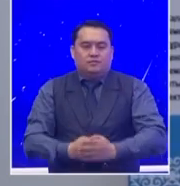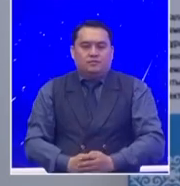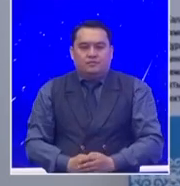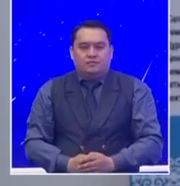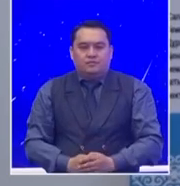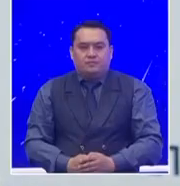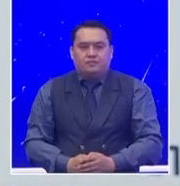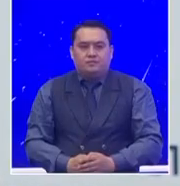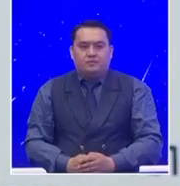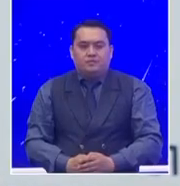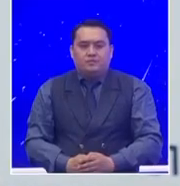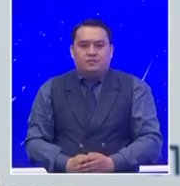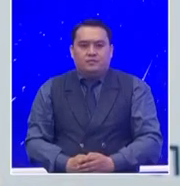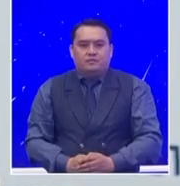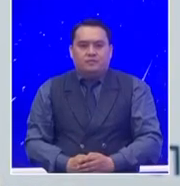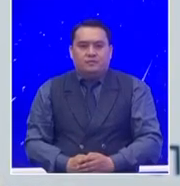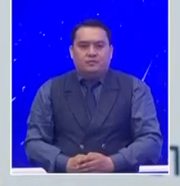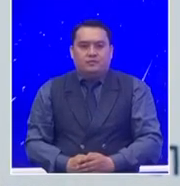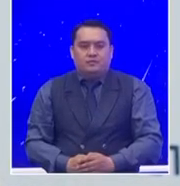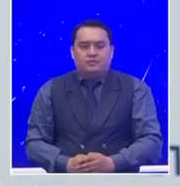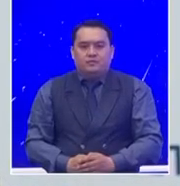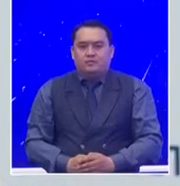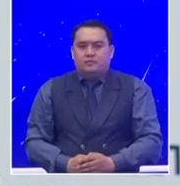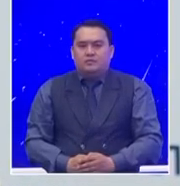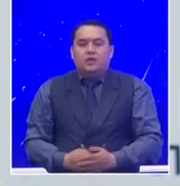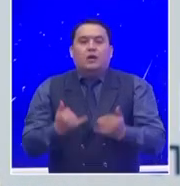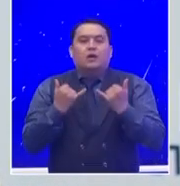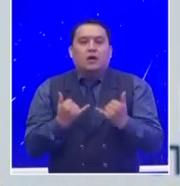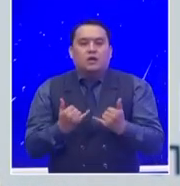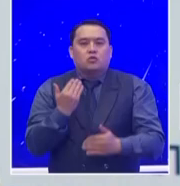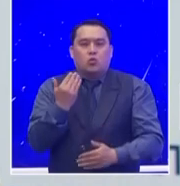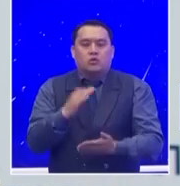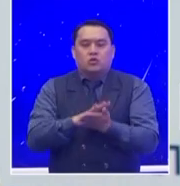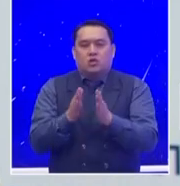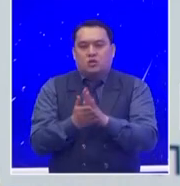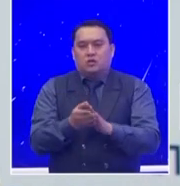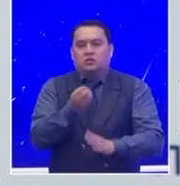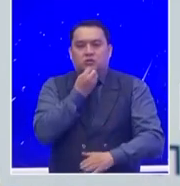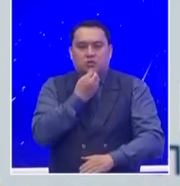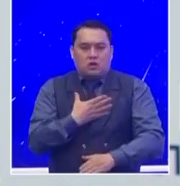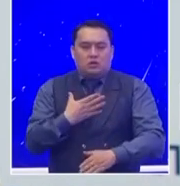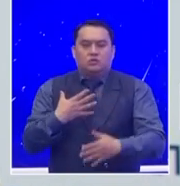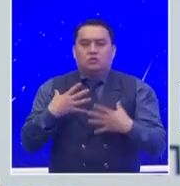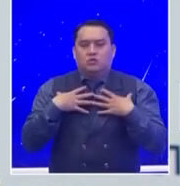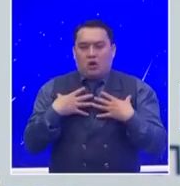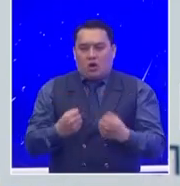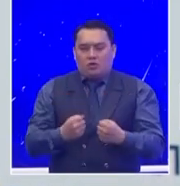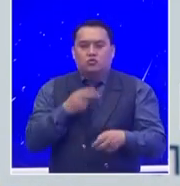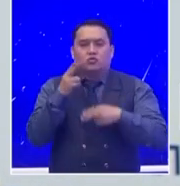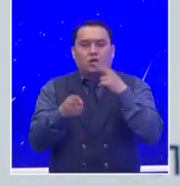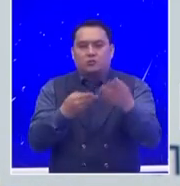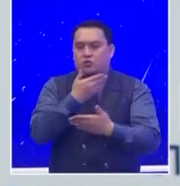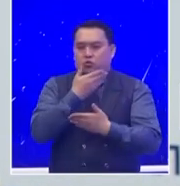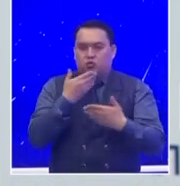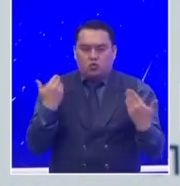жақсы. Сегодняшний день по Алматинской области. Қазір олардың жағдайы жақсы, ешқандай шағымдары жоқ. Айта кетейік,